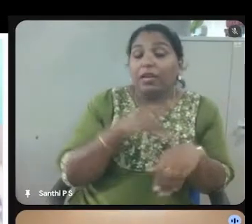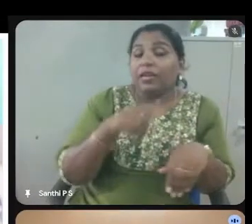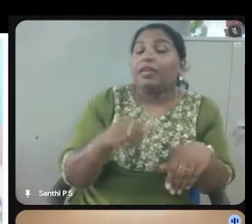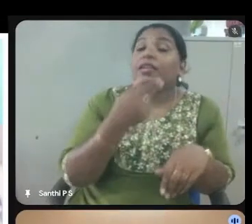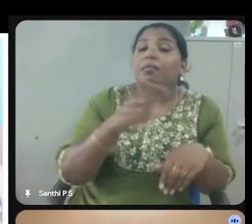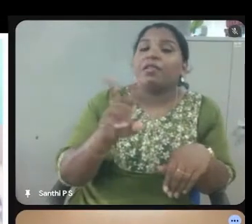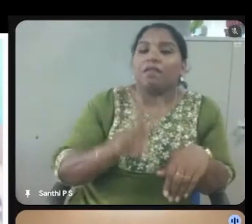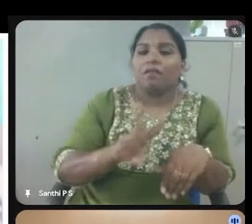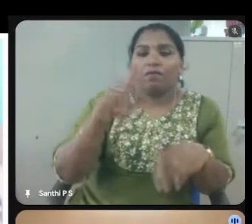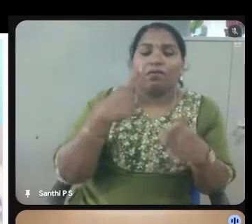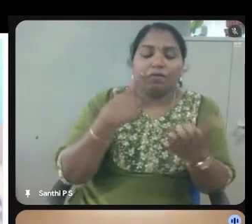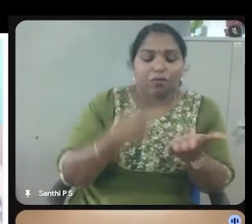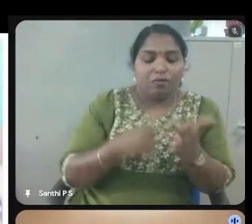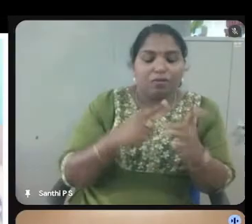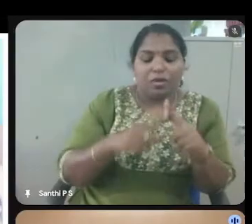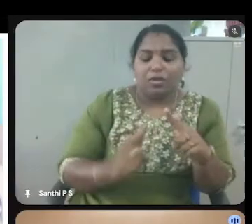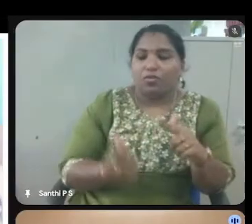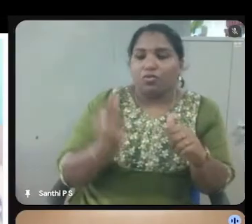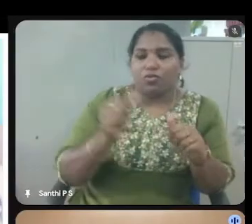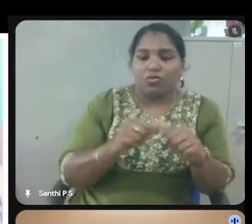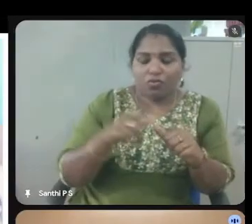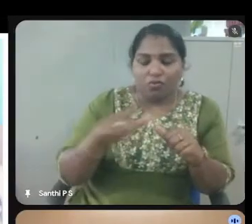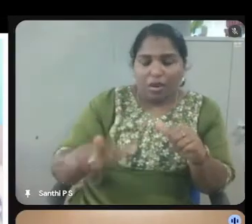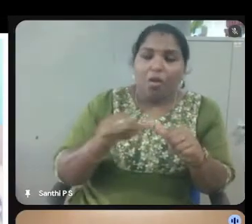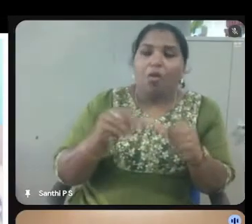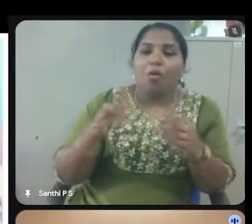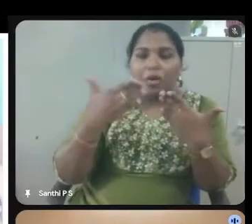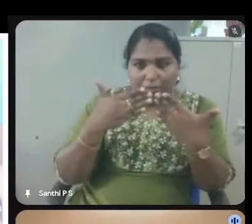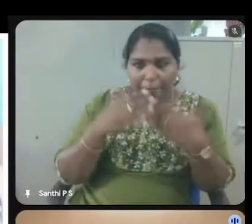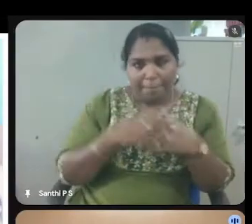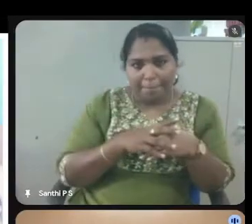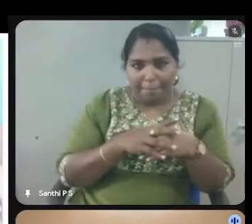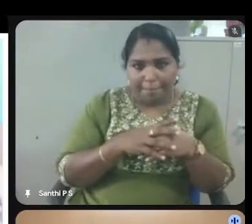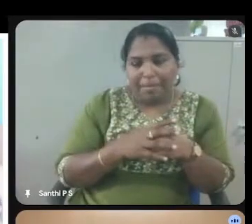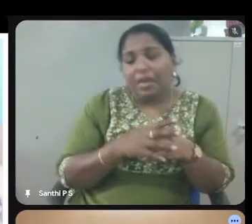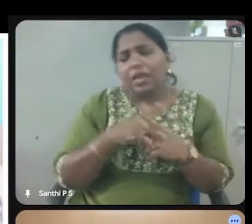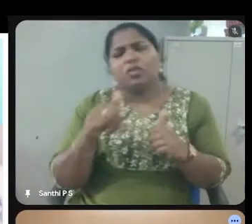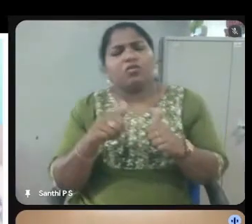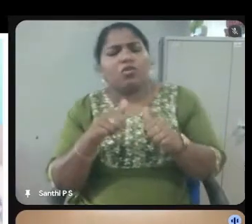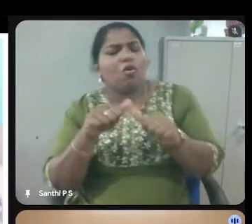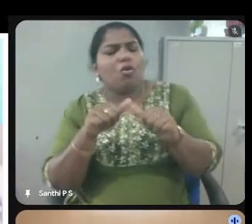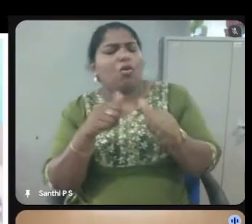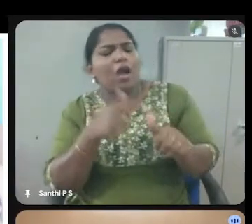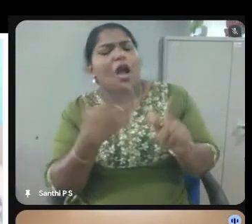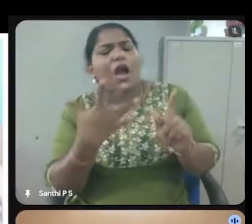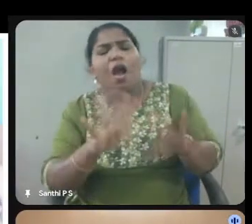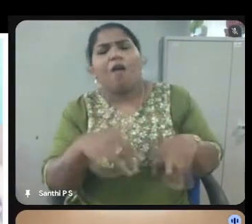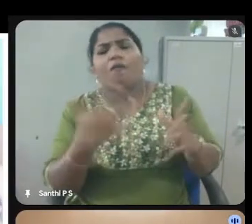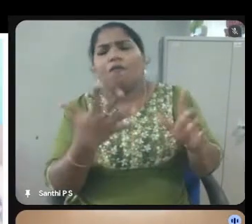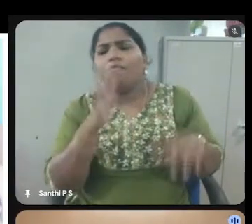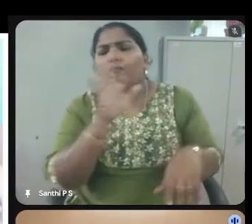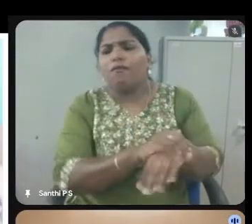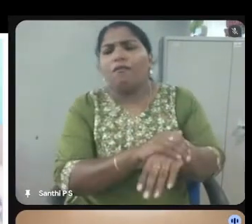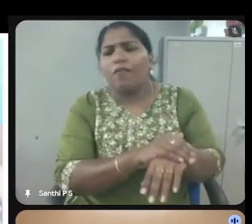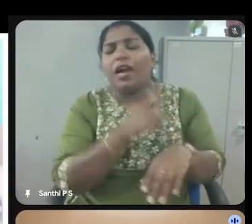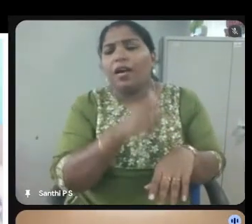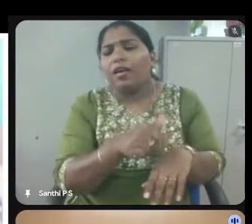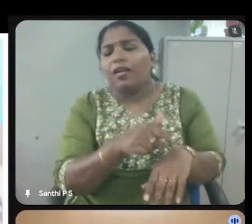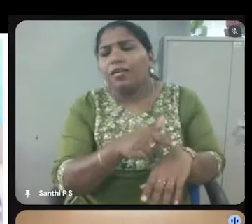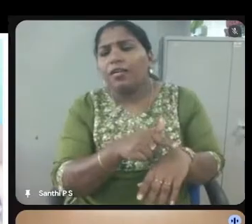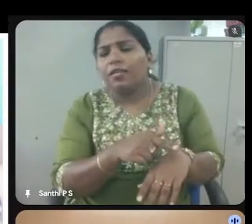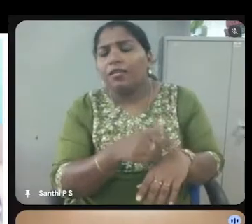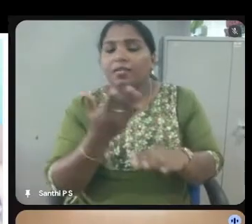പറയുന്നത്. അപ്പം ശരിക്കുമുള്ള ഓട്ടിസം വെർച്വൽ ഓട്ടിസം നമുക്ക് എങ്ങനെ തിരിച്ചറിയാമെന്ന് വെച്ചാൽ ശരി, എന്താ പറയാ, നമ്മൾ യൂഷ്വലി പറയാം